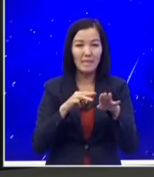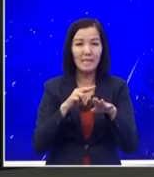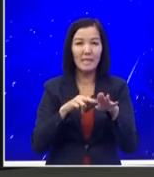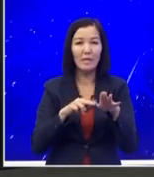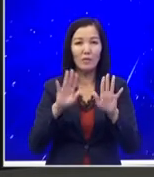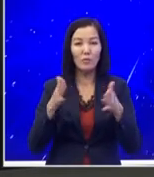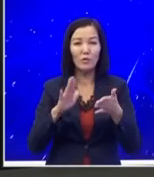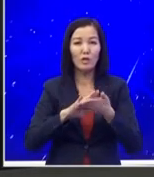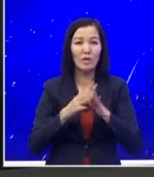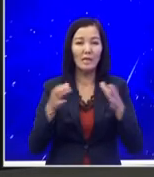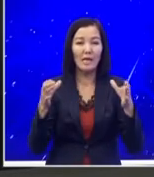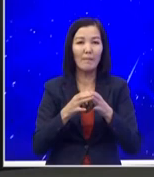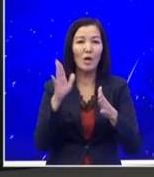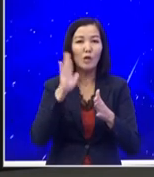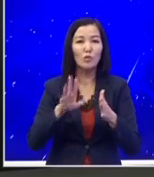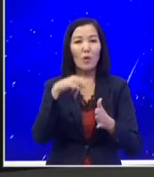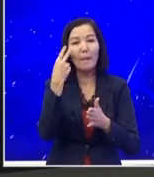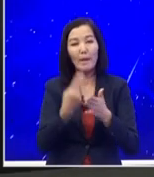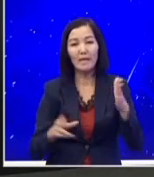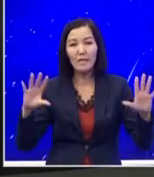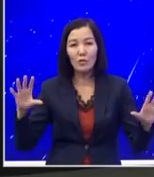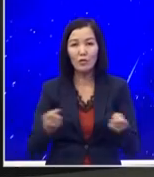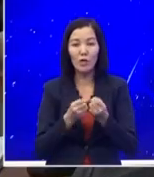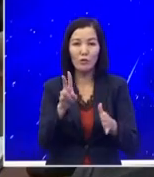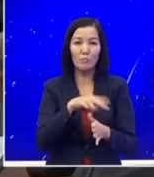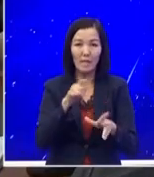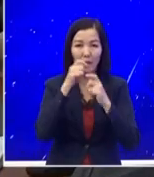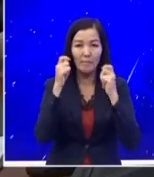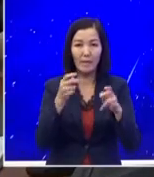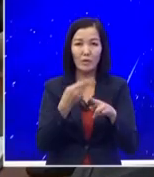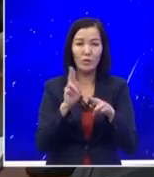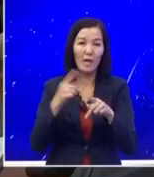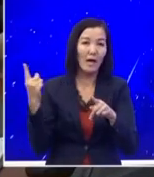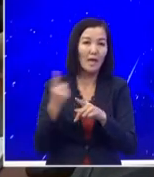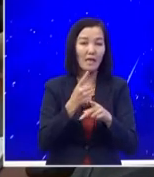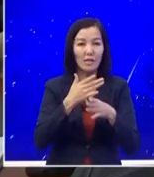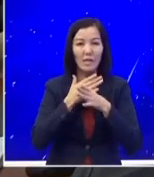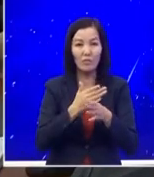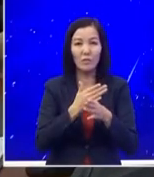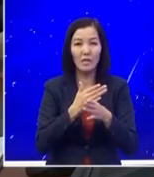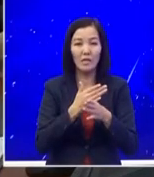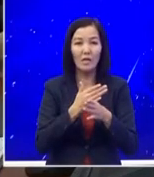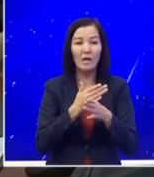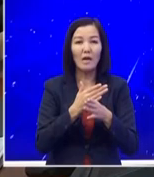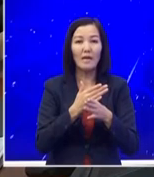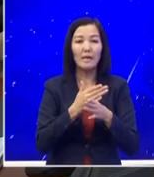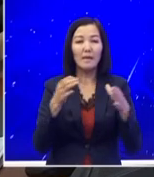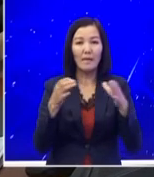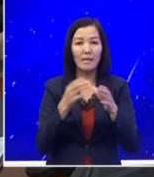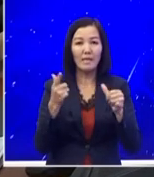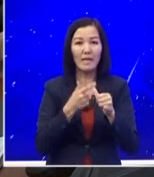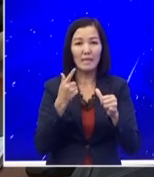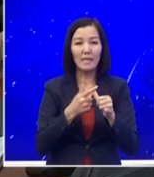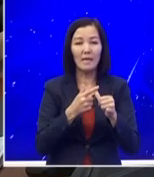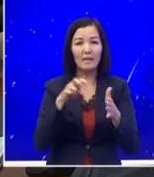жағдай комитеті суға батқандарды құтқарғаны үшін медалі берілді. Сондай-ақ алғашқы көмекті кәсіби көрсеткен тұрғынға комитет